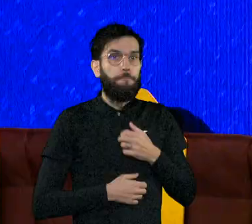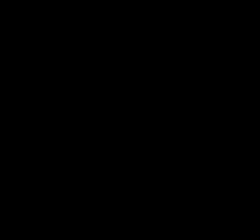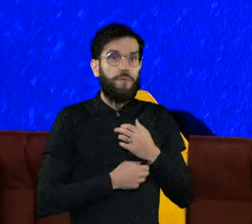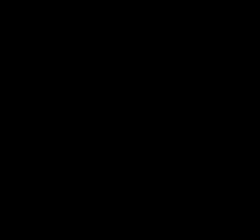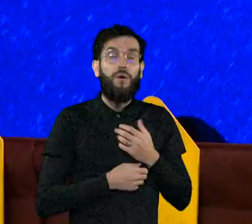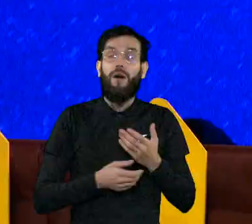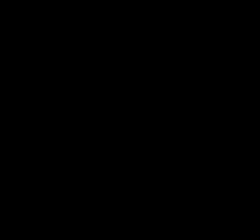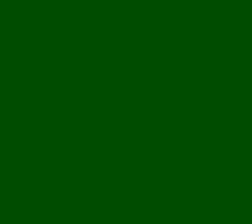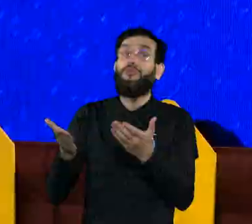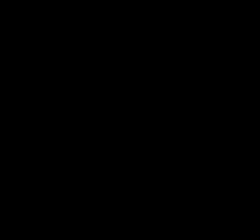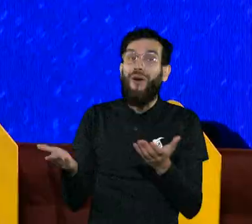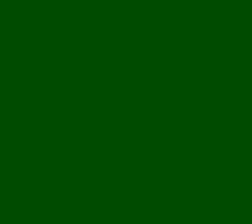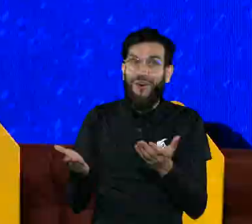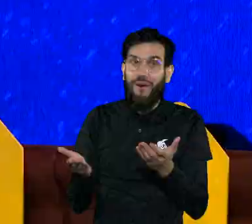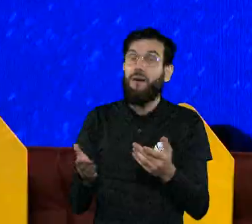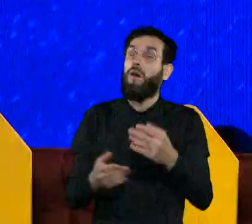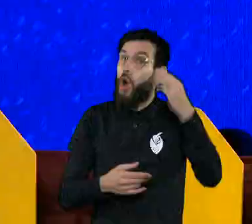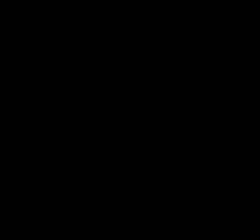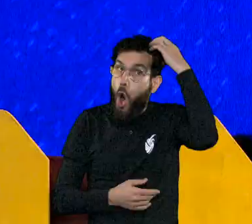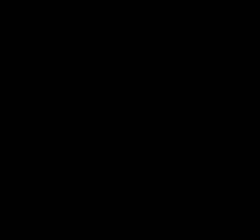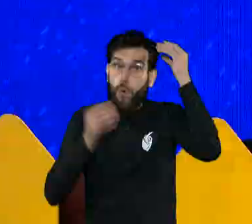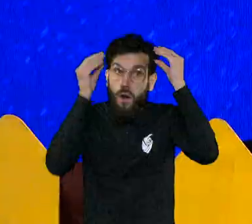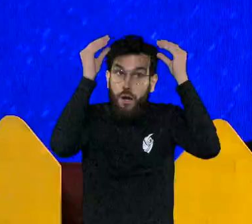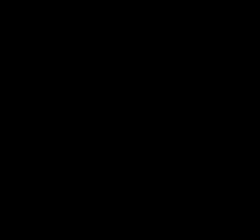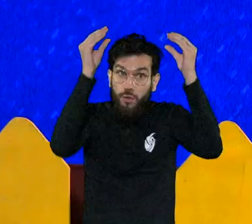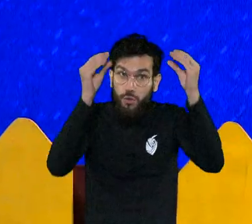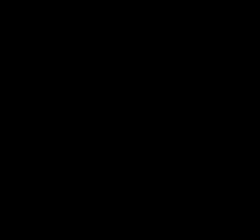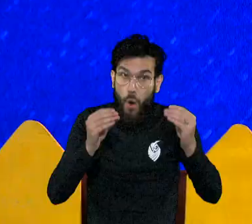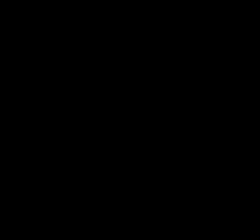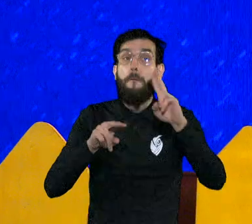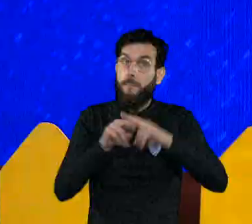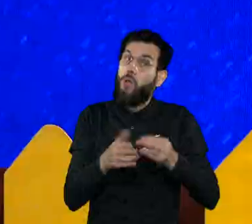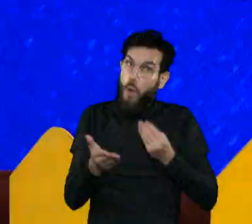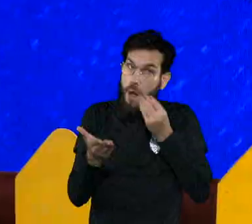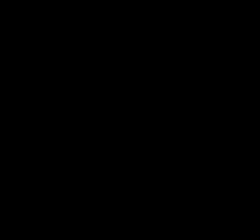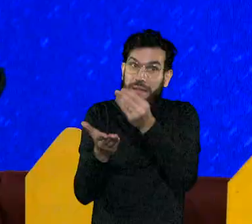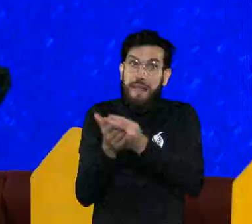No, tak pekne si daj dole korunku a potom ti dám myšku.